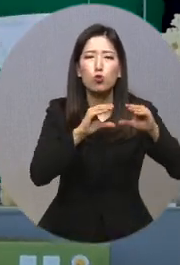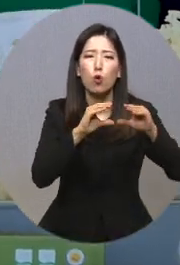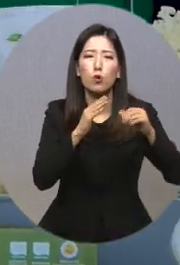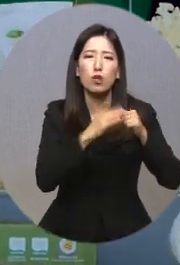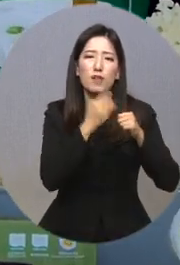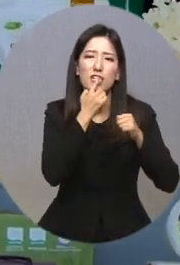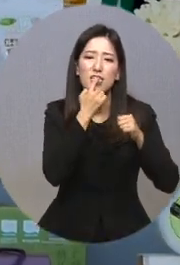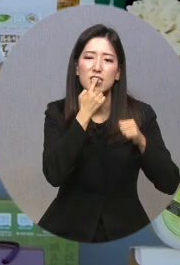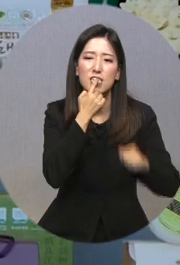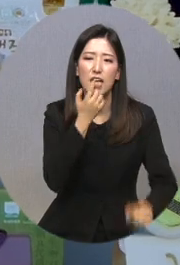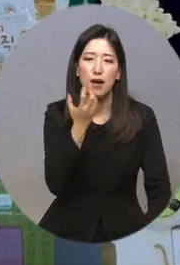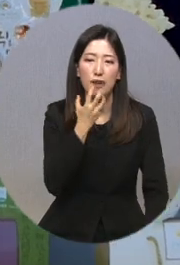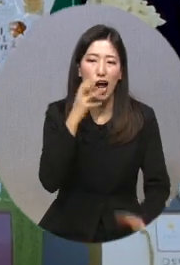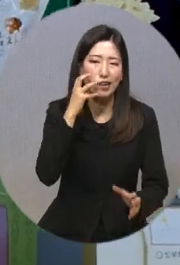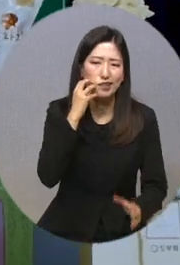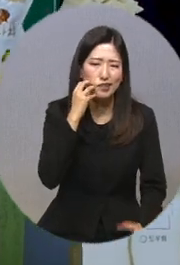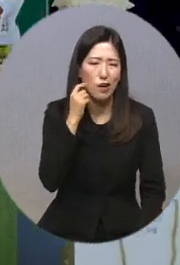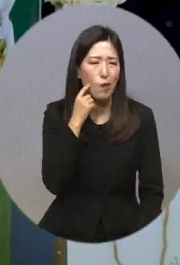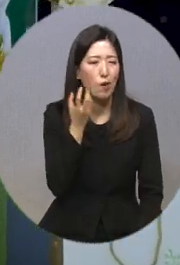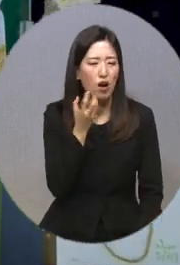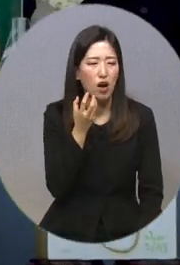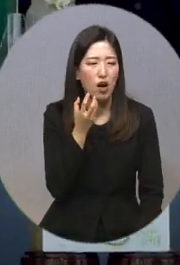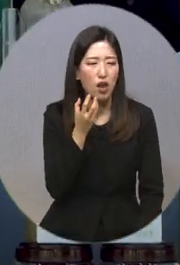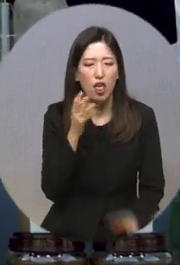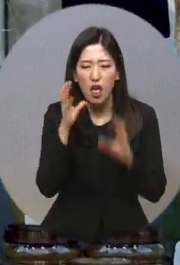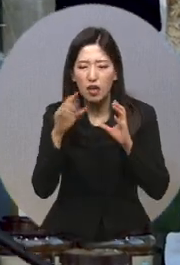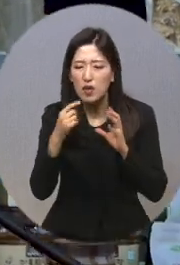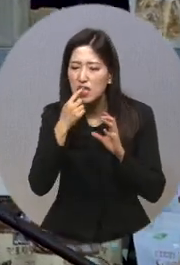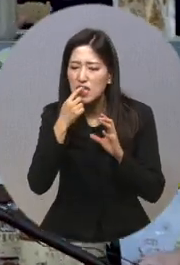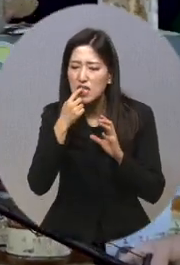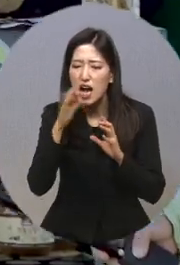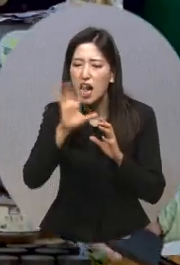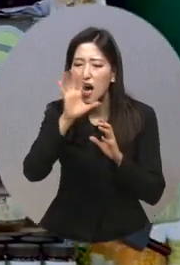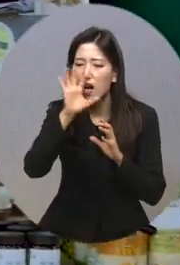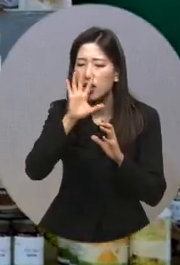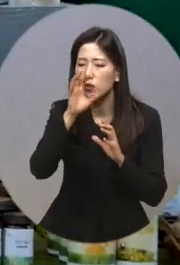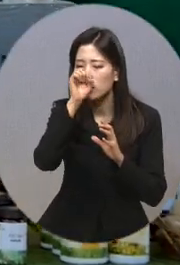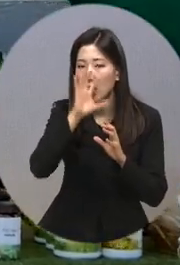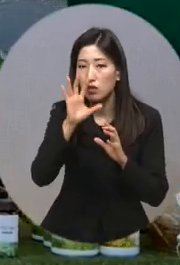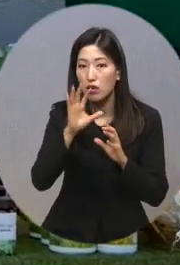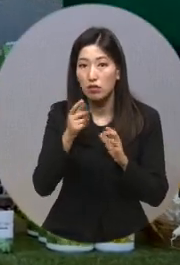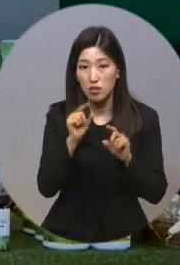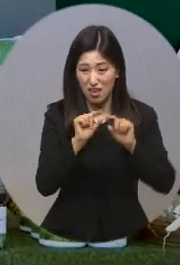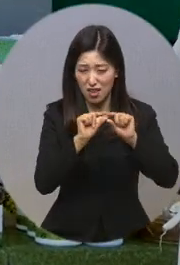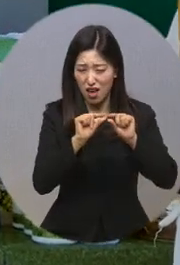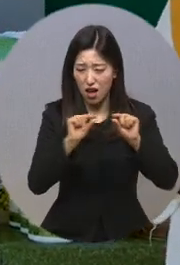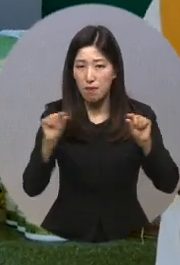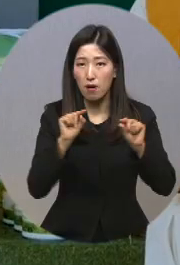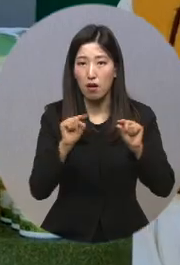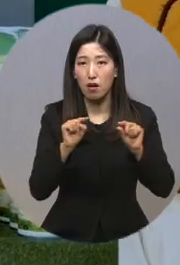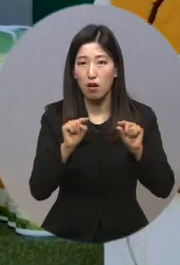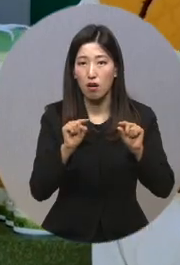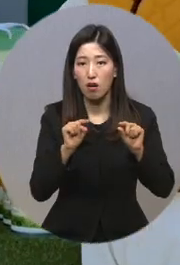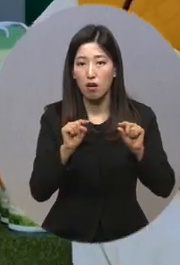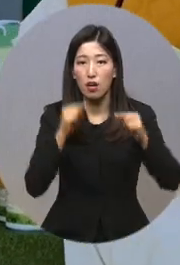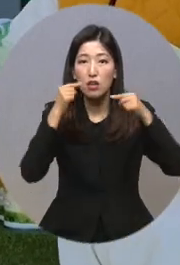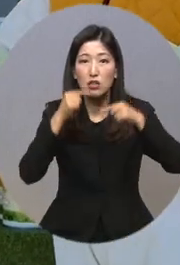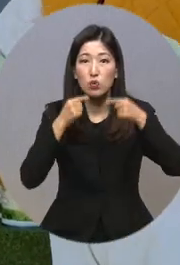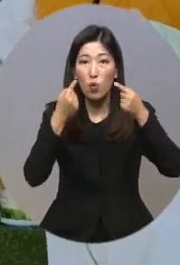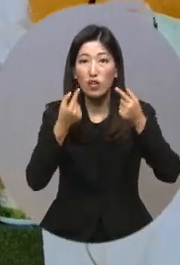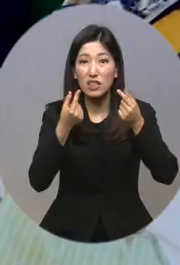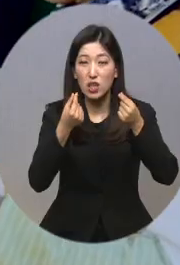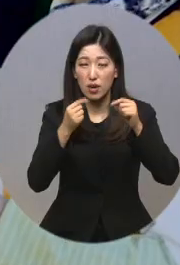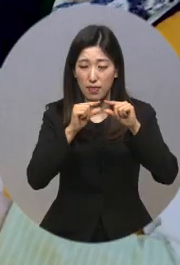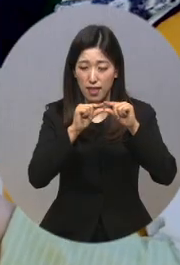두툼해가지고 이가 아프거든? 네, 그래서 애들은 이 상하니까 누룽지 안 먹이는데 네. 이건 얇아가지고 네. 종이짝 같아,